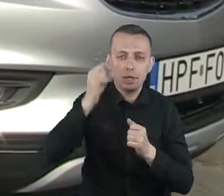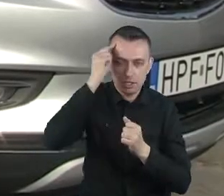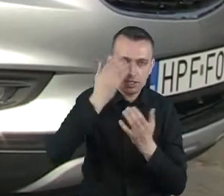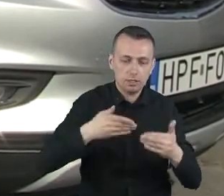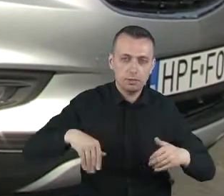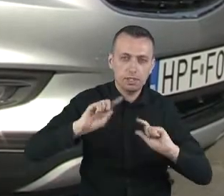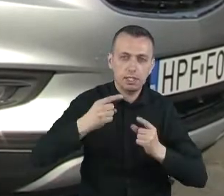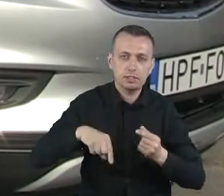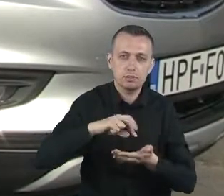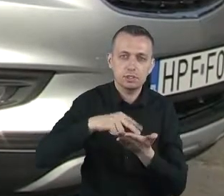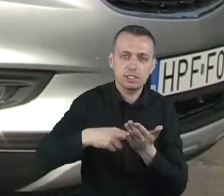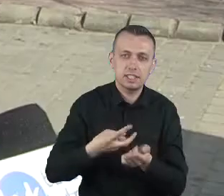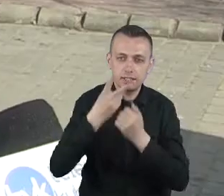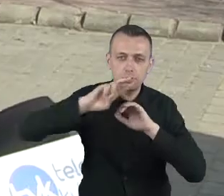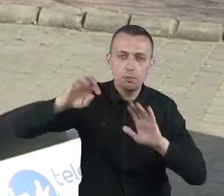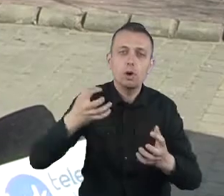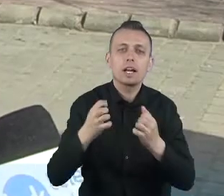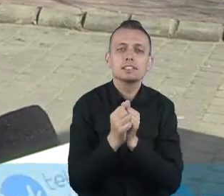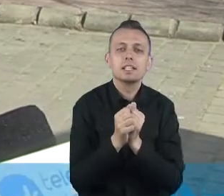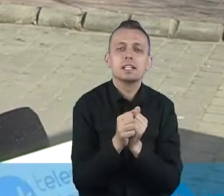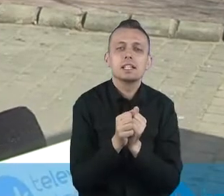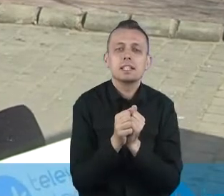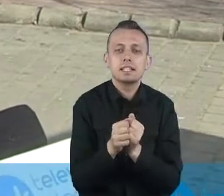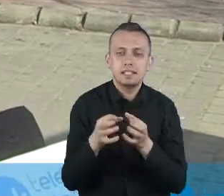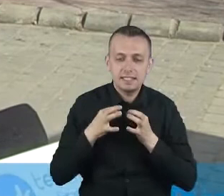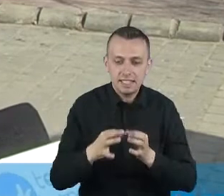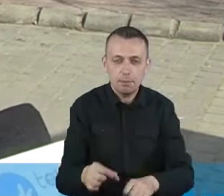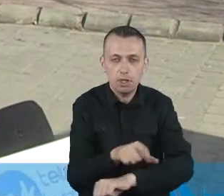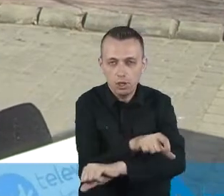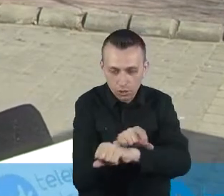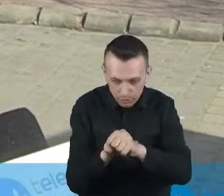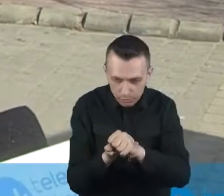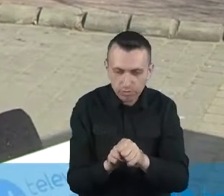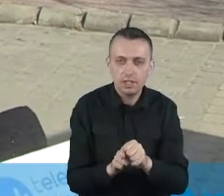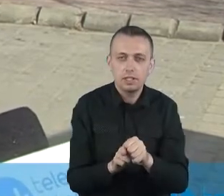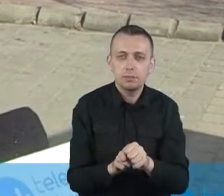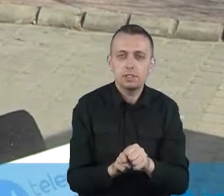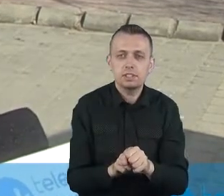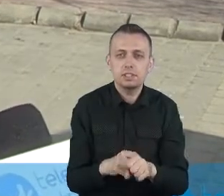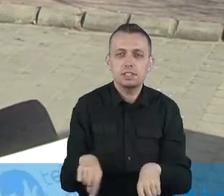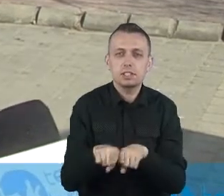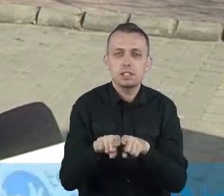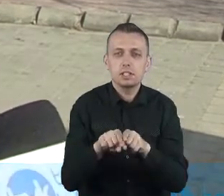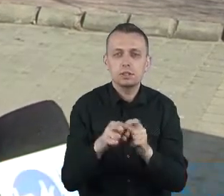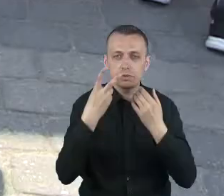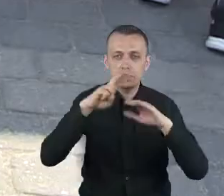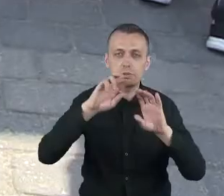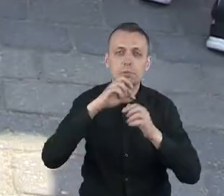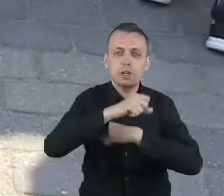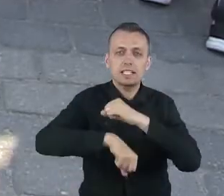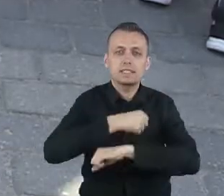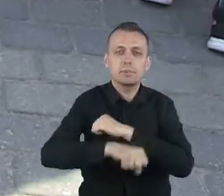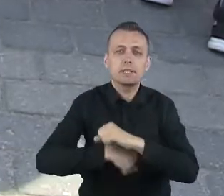policyjnego. Dzieciaczki mogą zapoznać się właśnie z radiowozami, mogą również poznać pracę technika kryminalistycznego, bo dzisiaj jesteśmy również